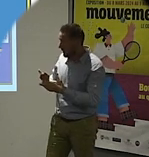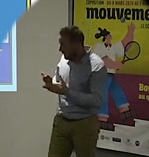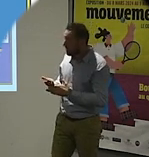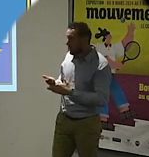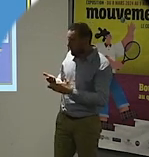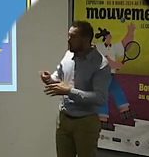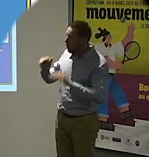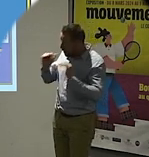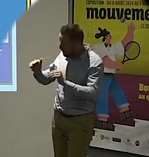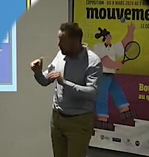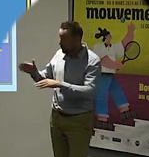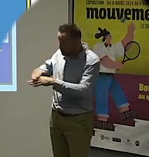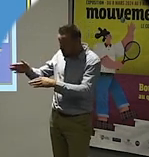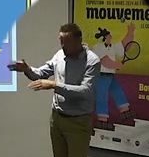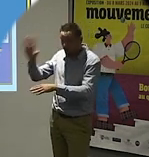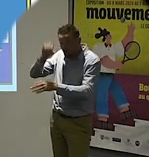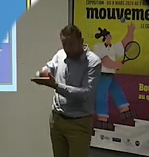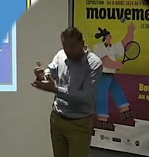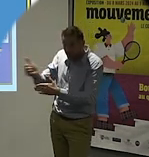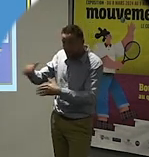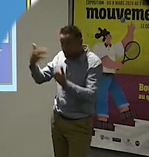partir en montagne.